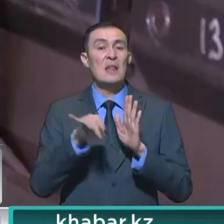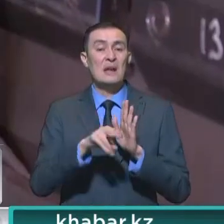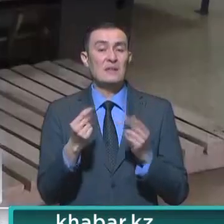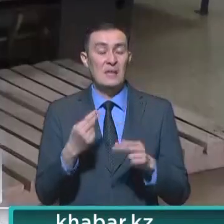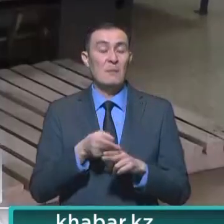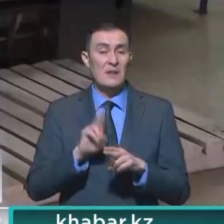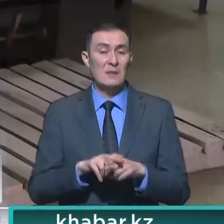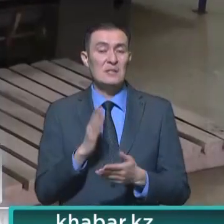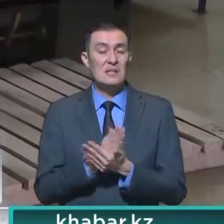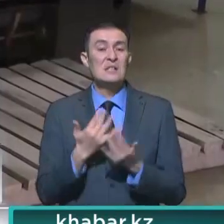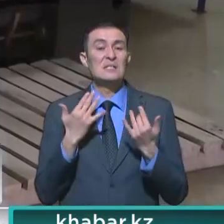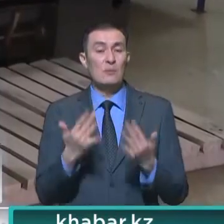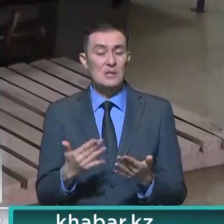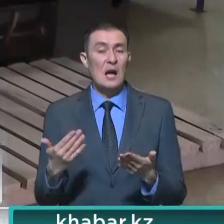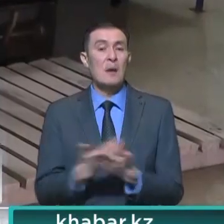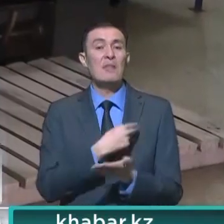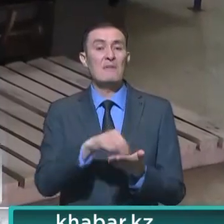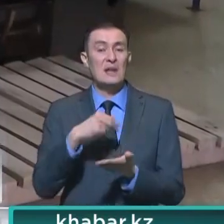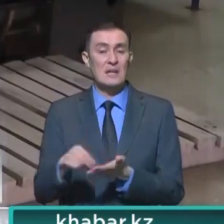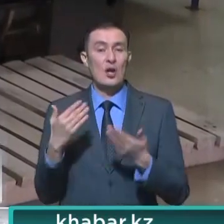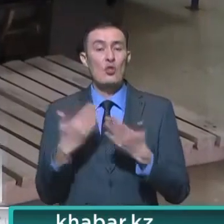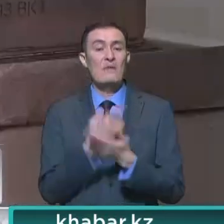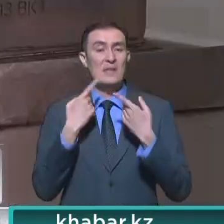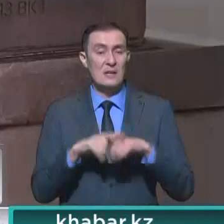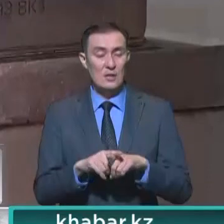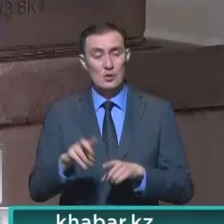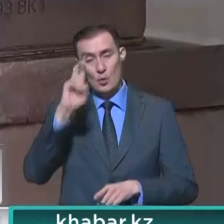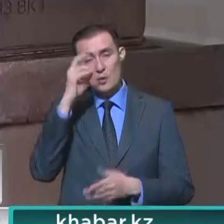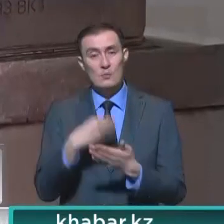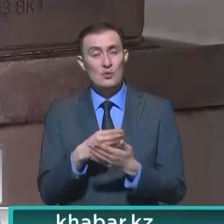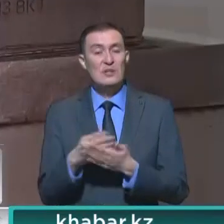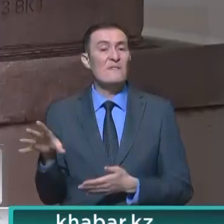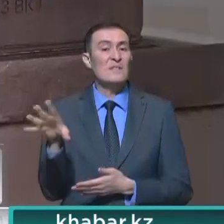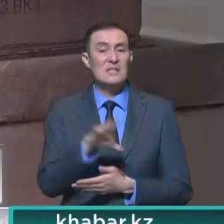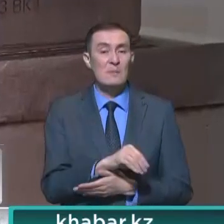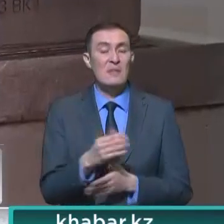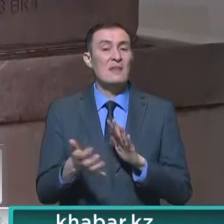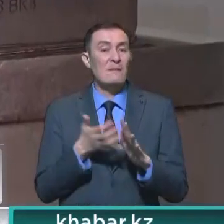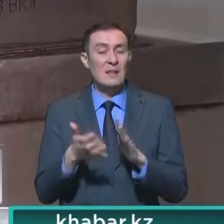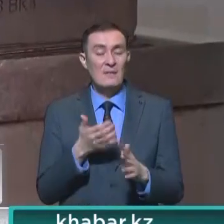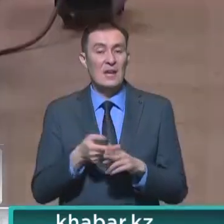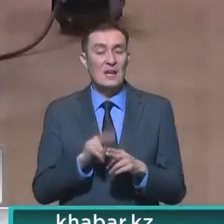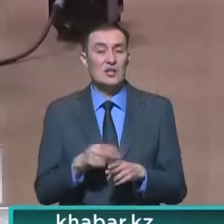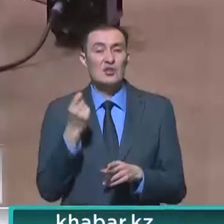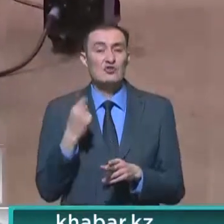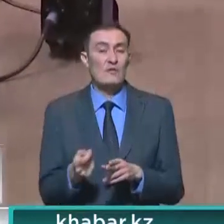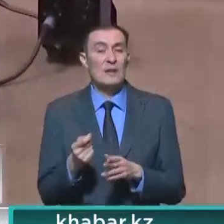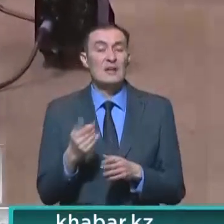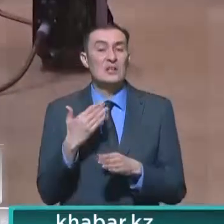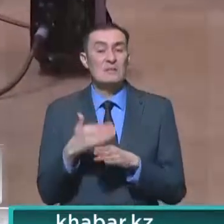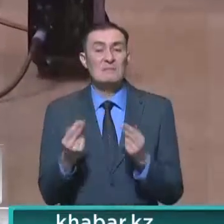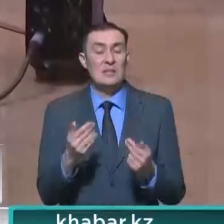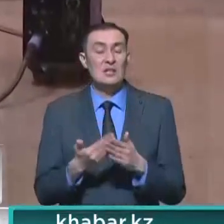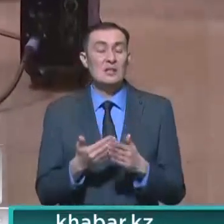тенге. В этой сумме есть и запросы на обновление техники. Из госбюджета всем не хватило, а дешевые длинные деньги брать негде.